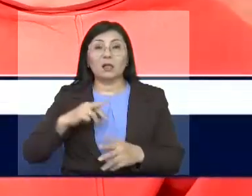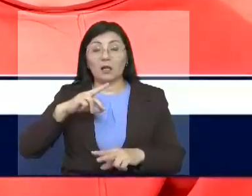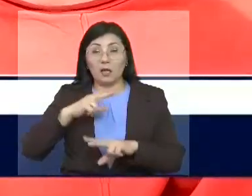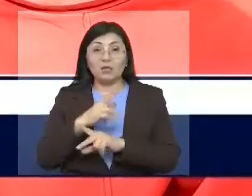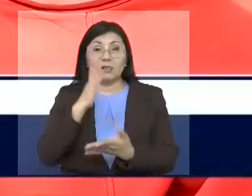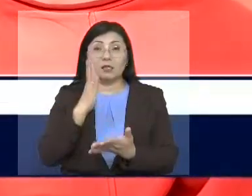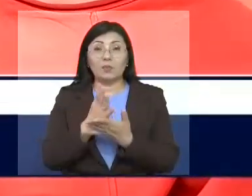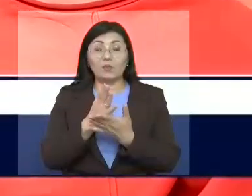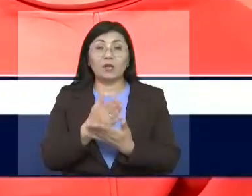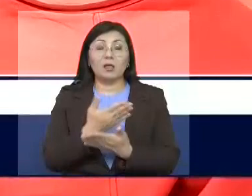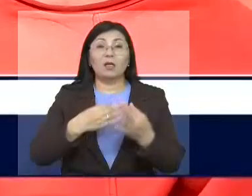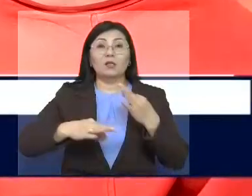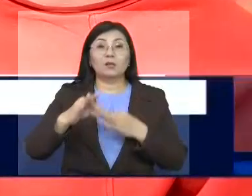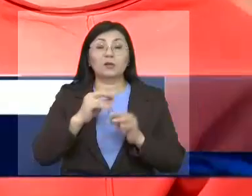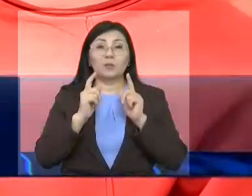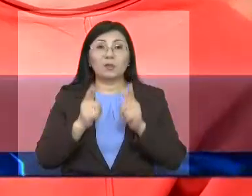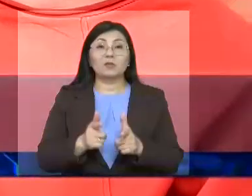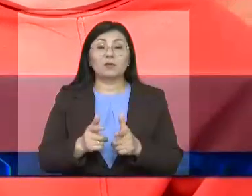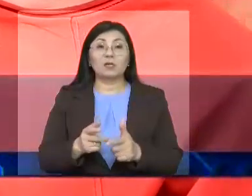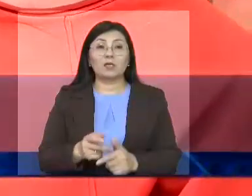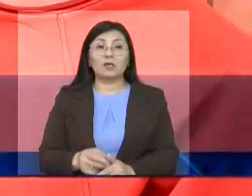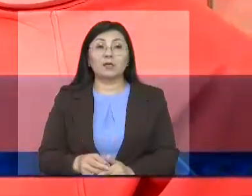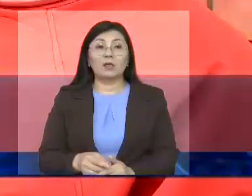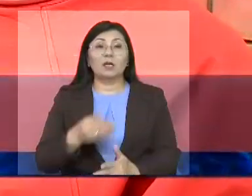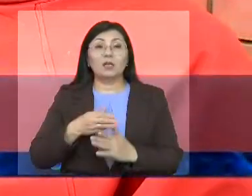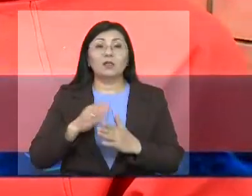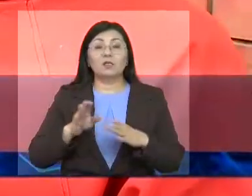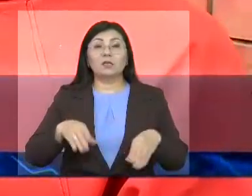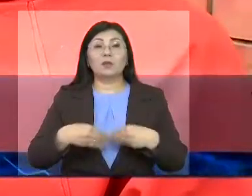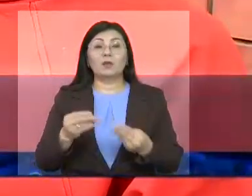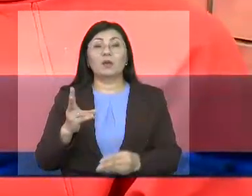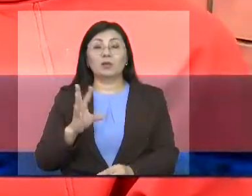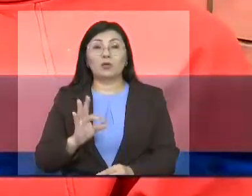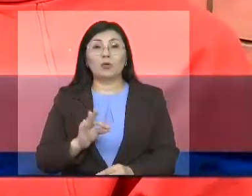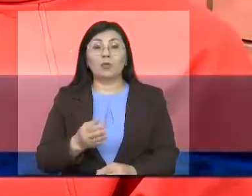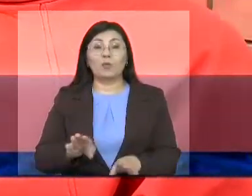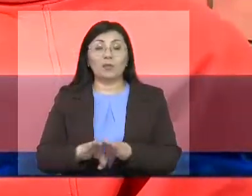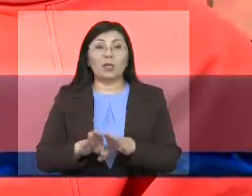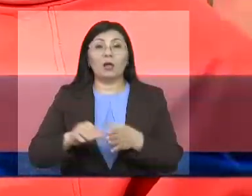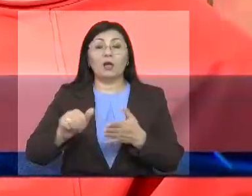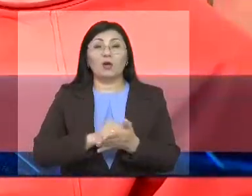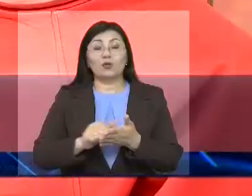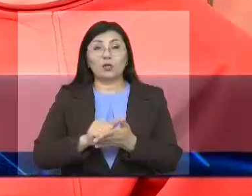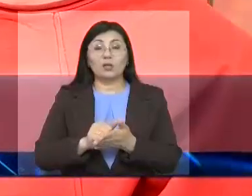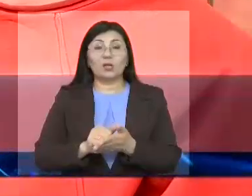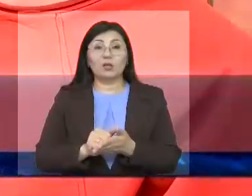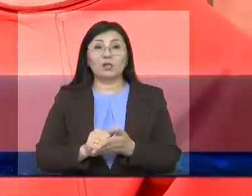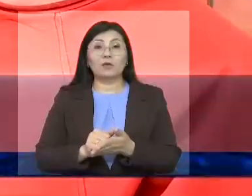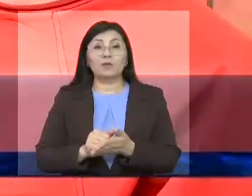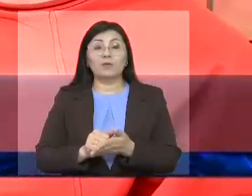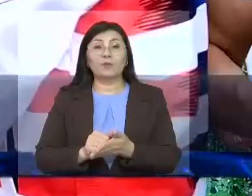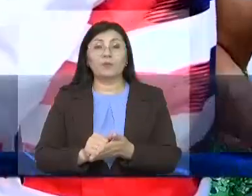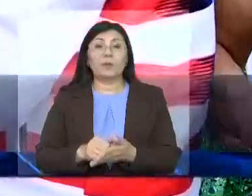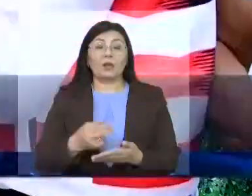бар. Біз сіздің жобаңызды мақұлдаймыз, жобаңызға несие беріледі, бірақ сізге мына құжаттар дұрыстап алып келу керек дегендей